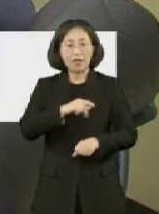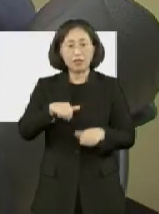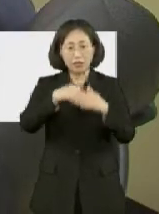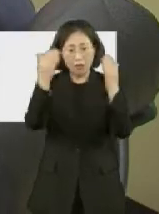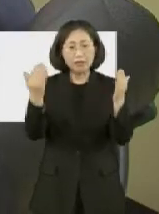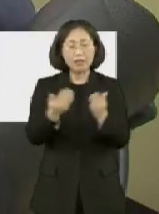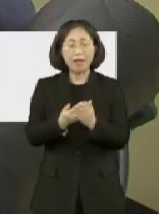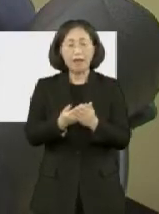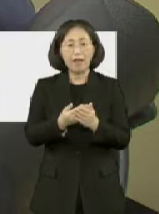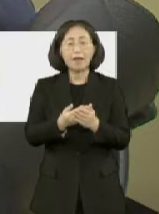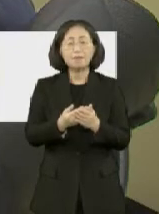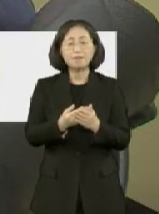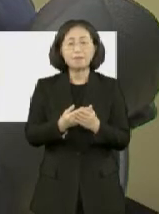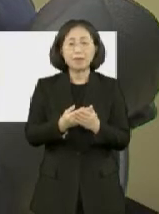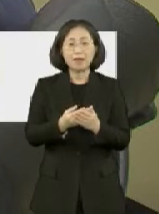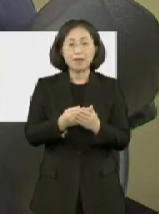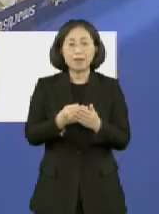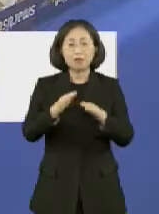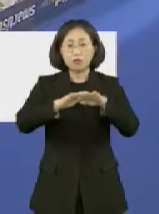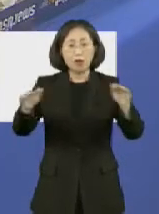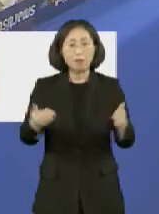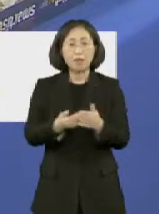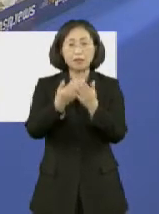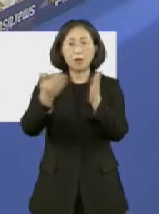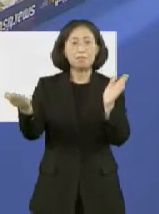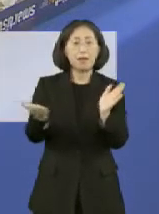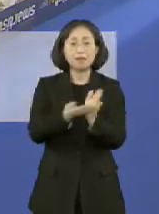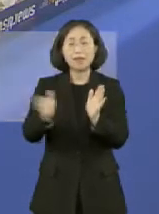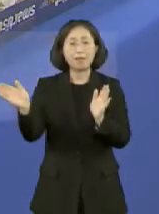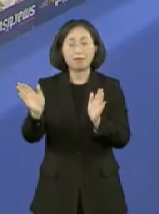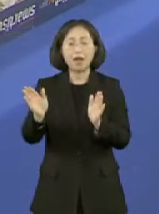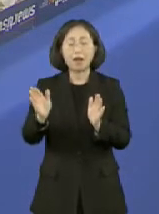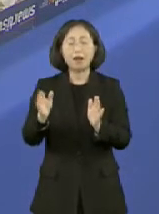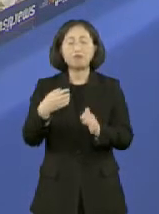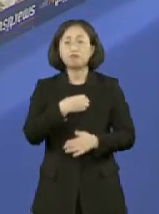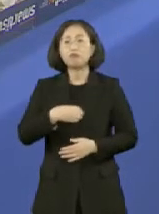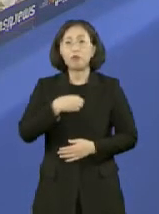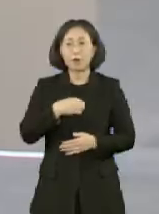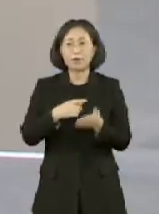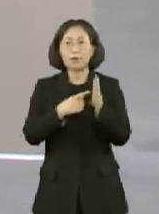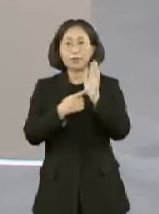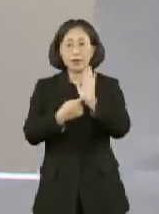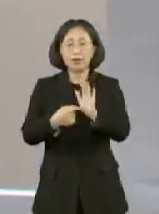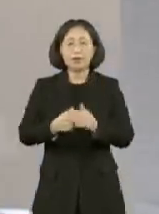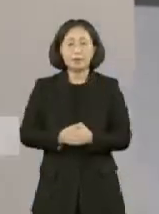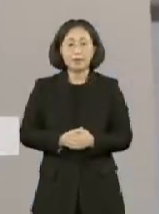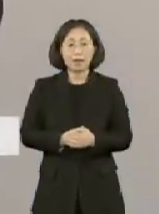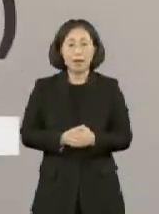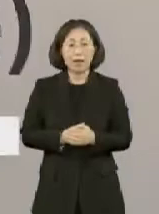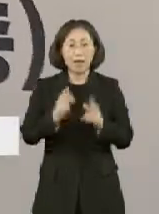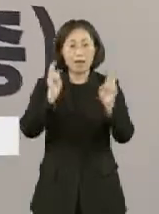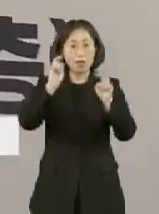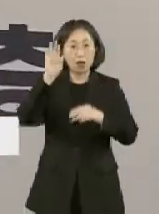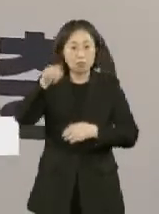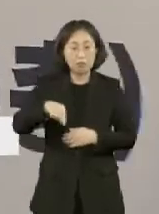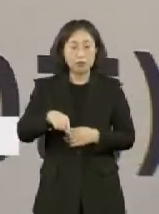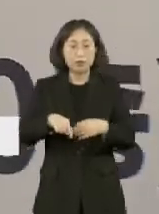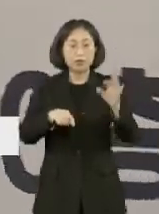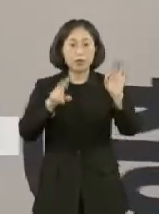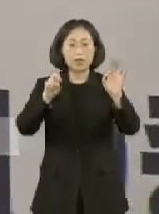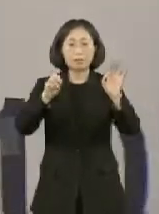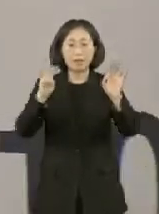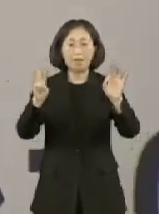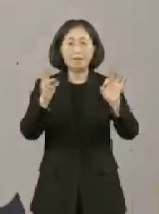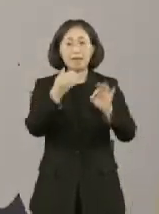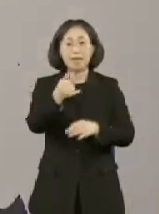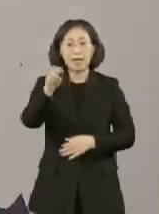목소리로 균형발전 가치에 역행하고 지역을 후퇴시킨다고 우려를 표했습니다. 중소벤처기업부는 23일